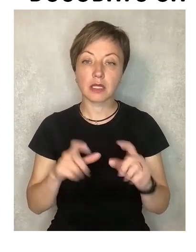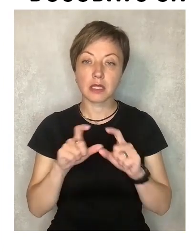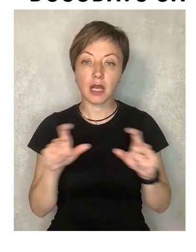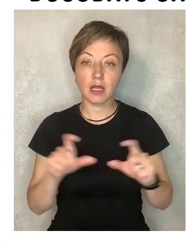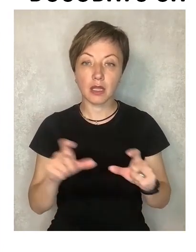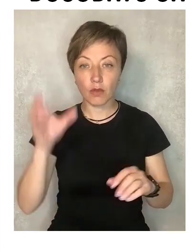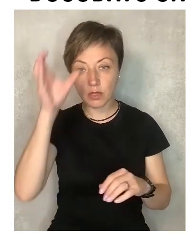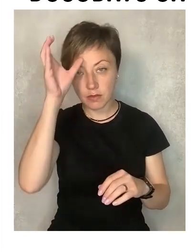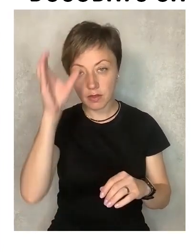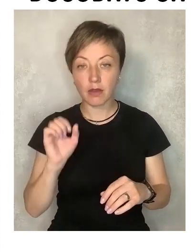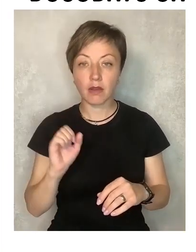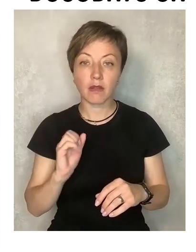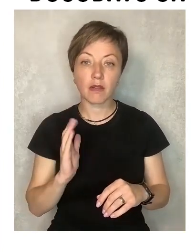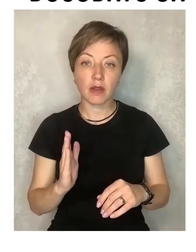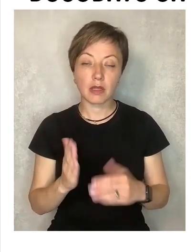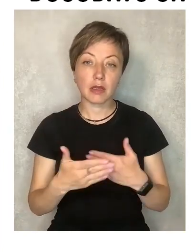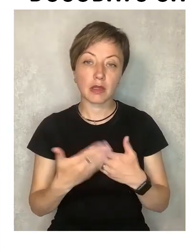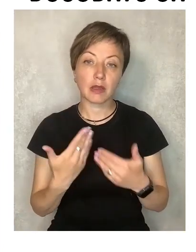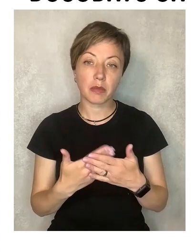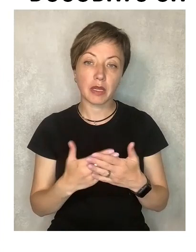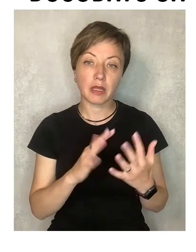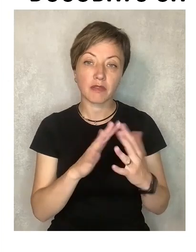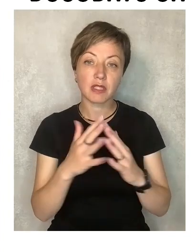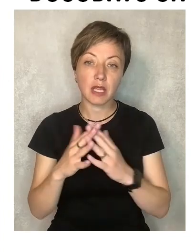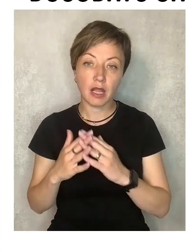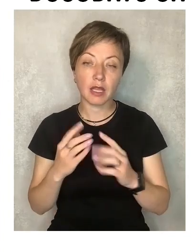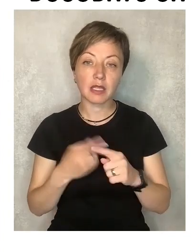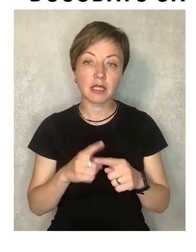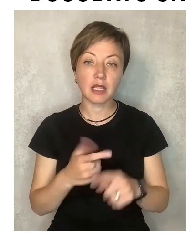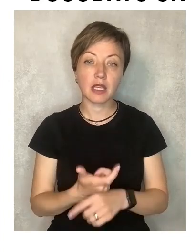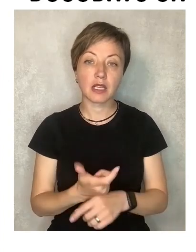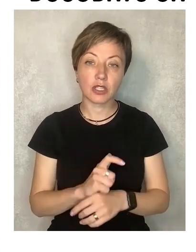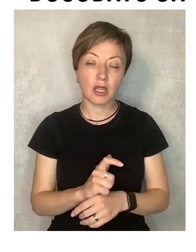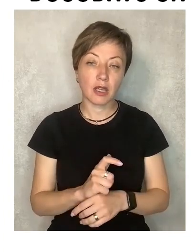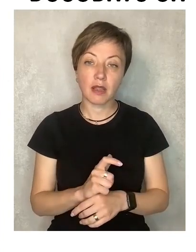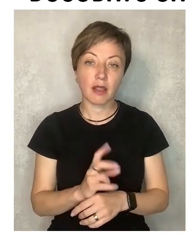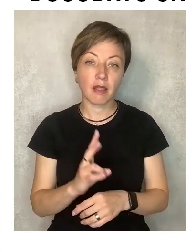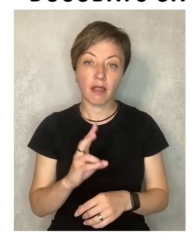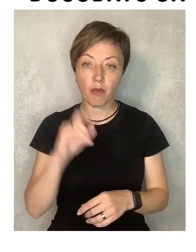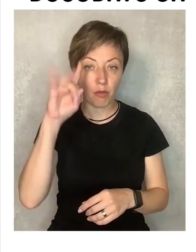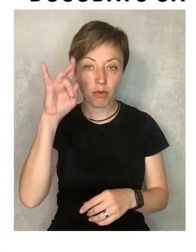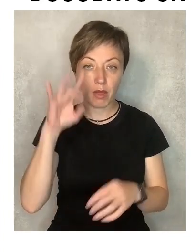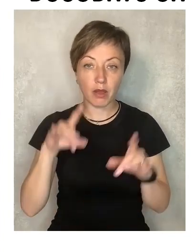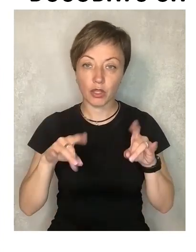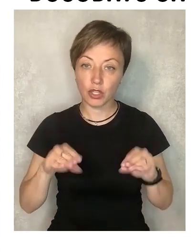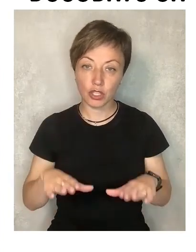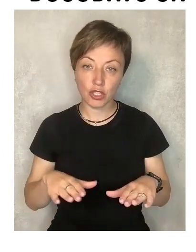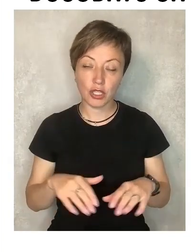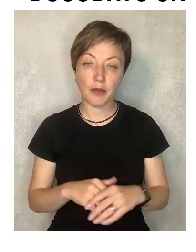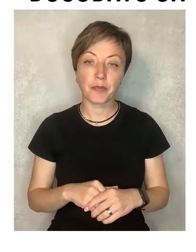в, наприклад, тих же ж селах, і це надзвичайно непопулярне рішення. І